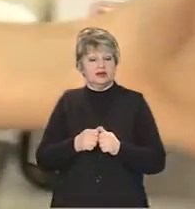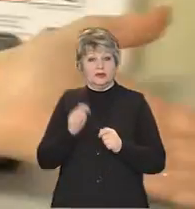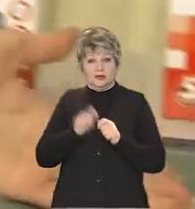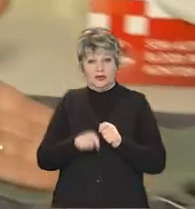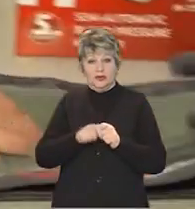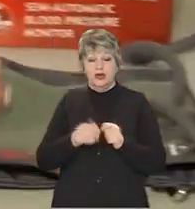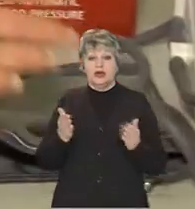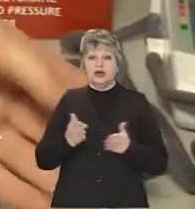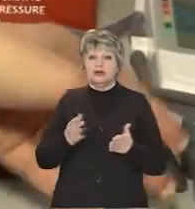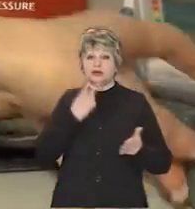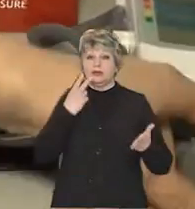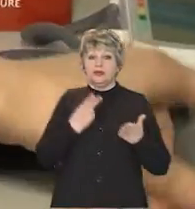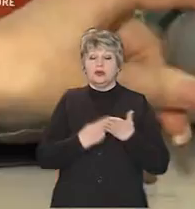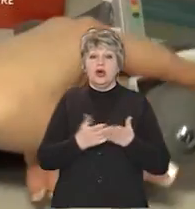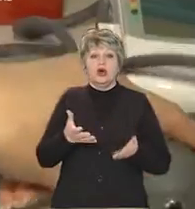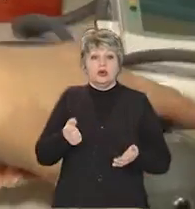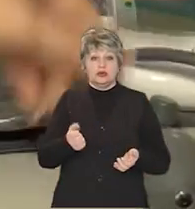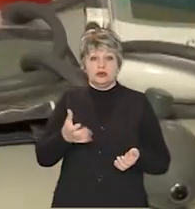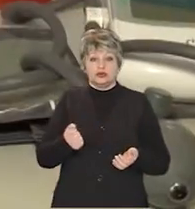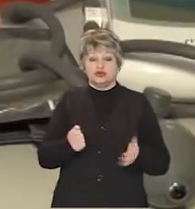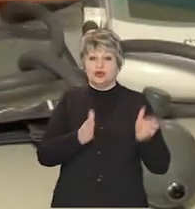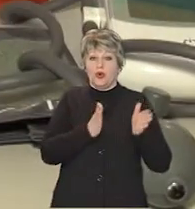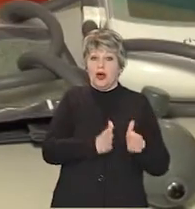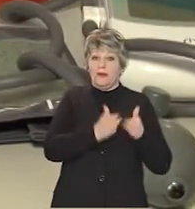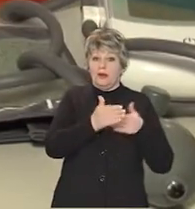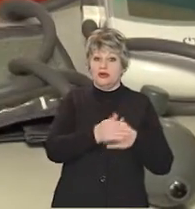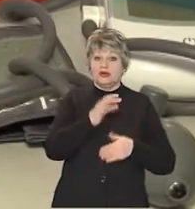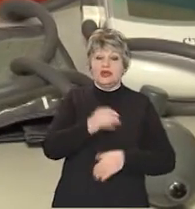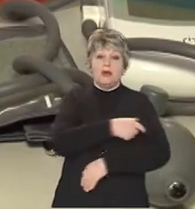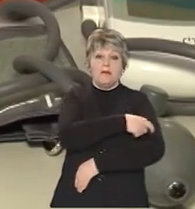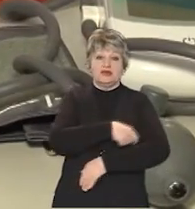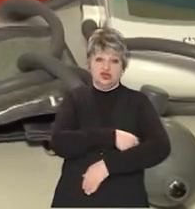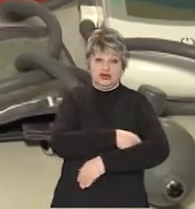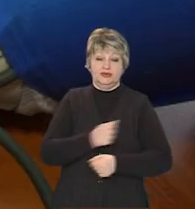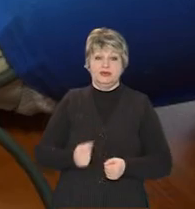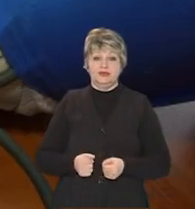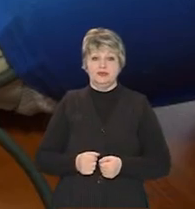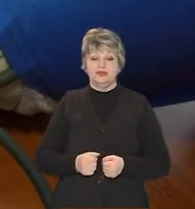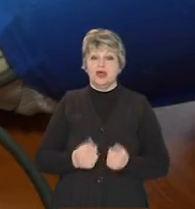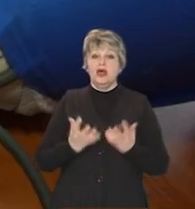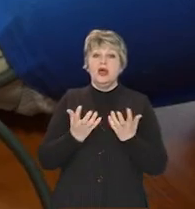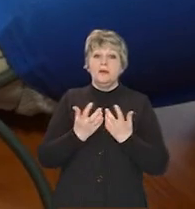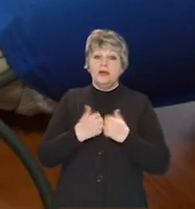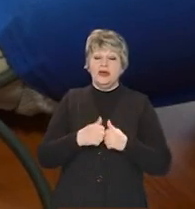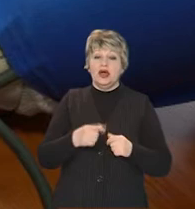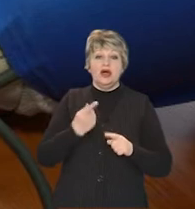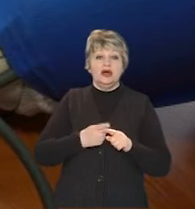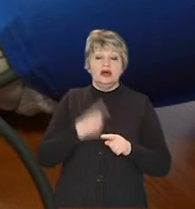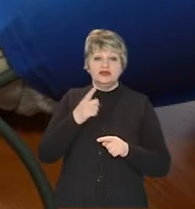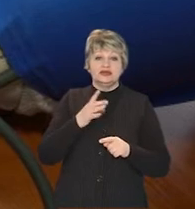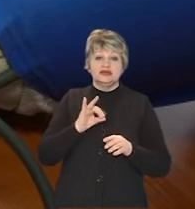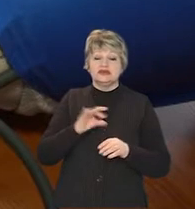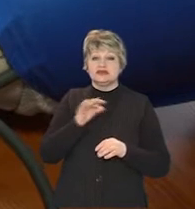тонометры, которые представляют собой грушку, аппарат и манжету. Механічний – один